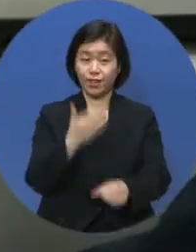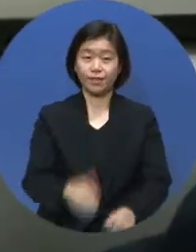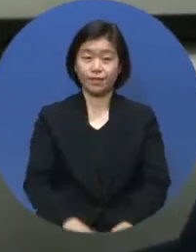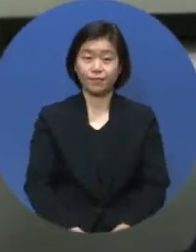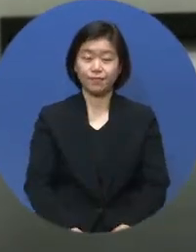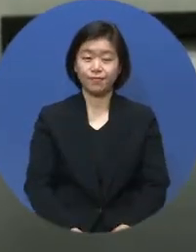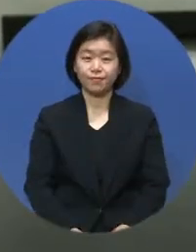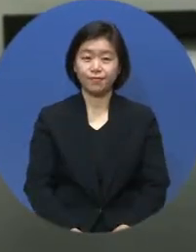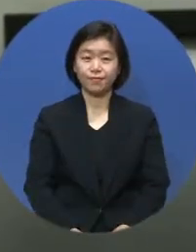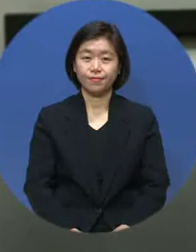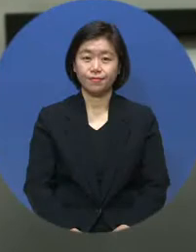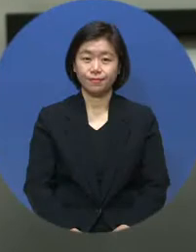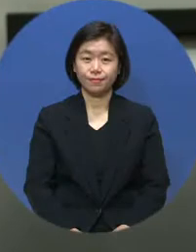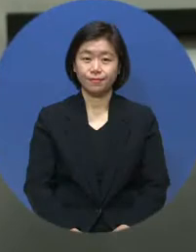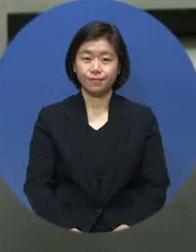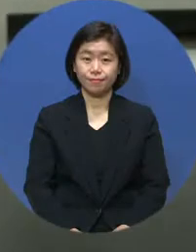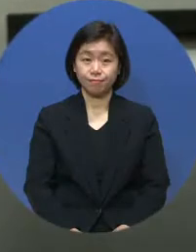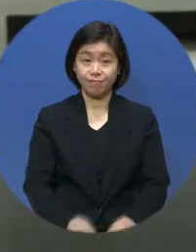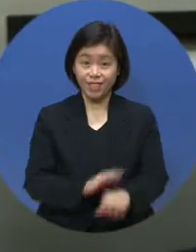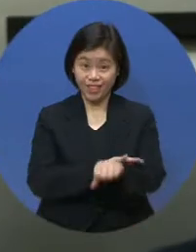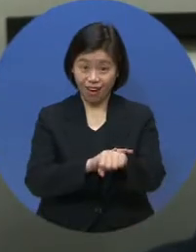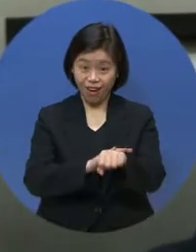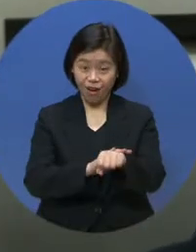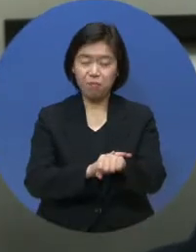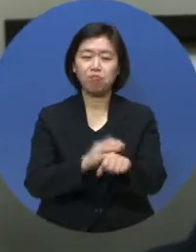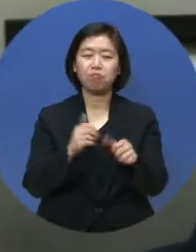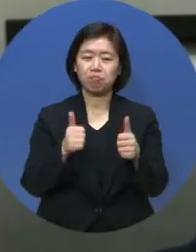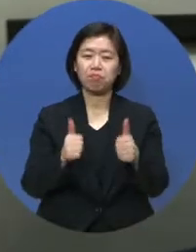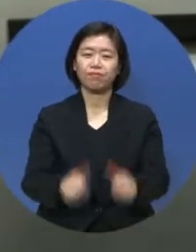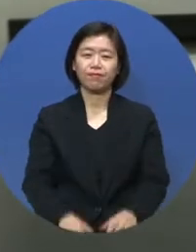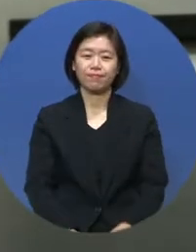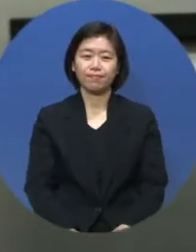네. 아메리카노 제일 잘 만들어요? 네.